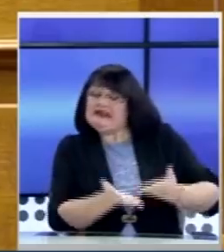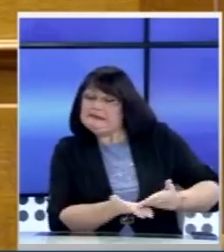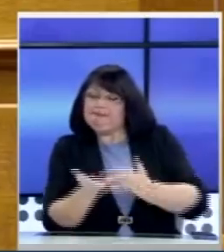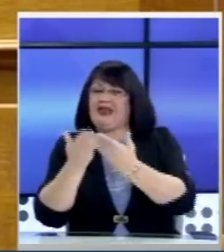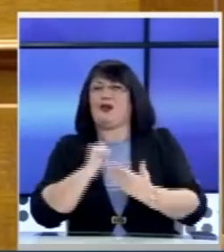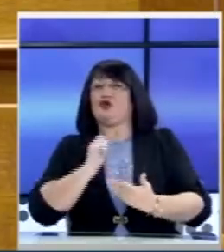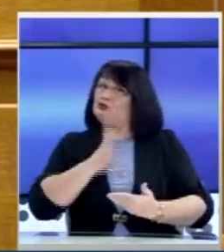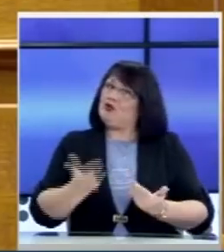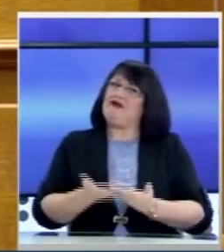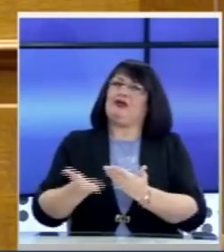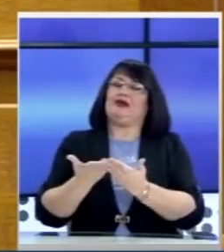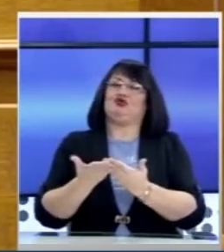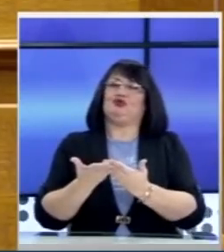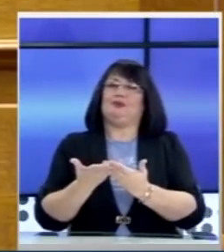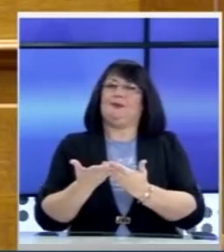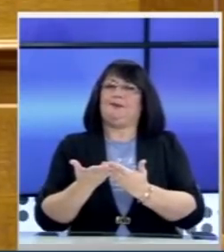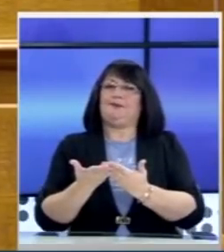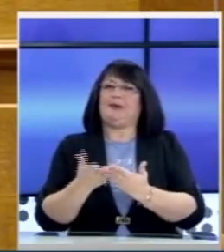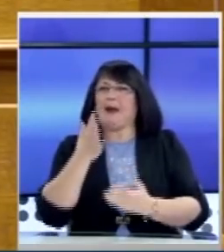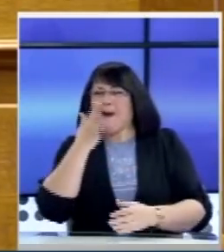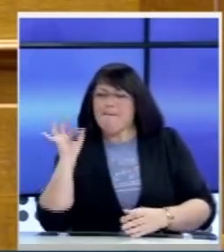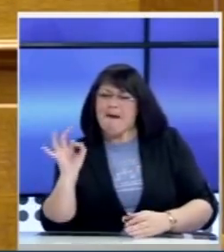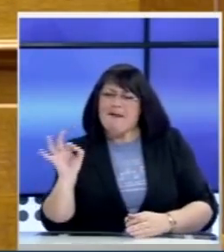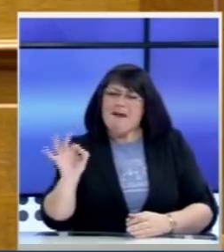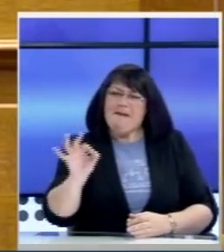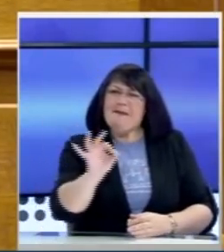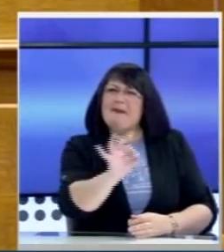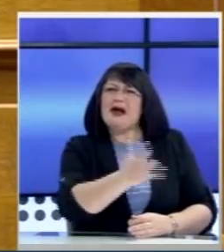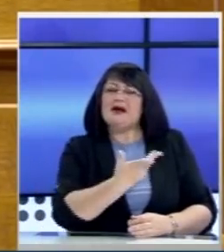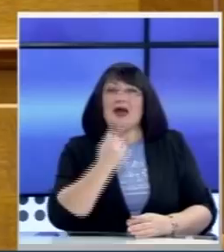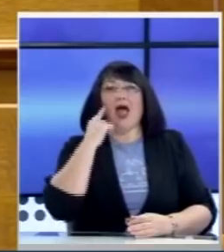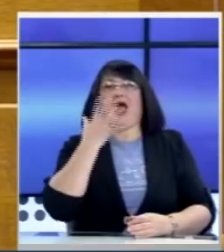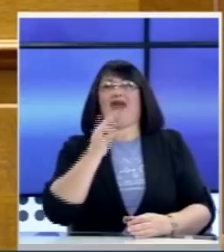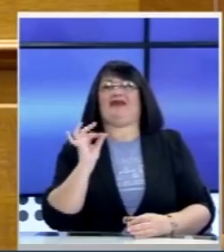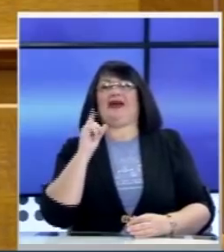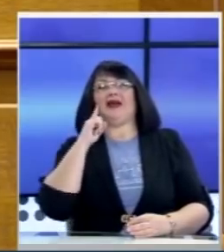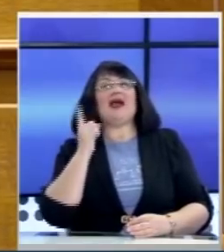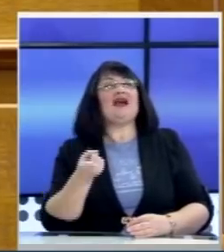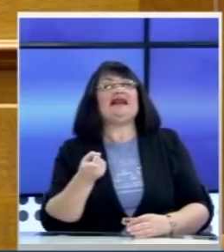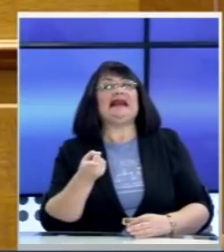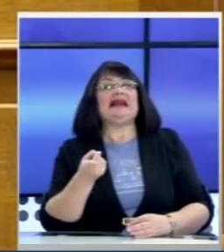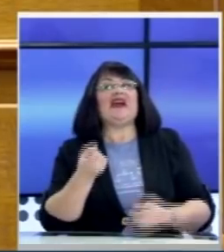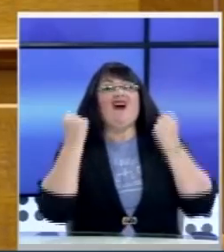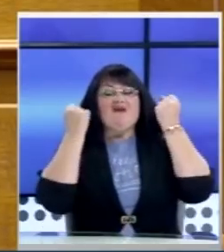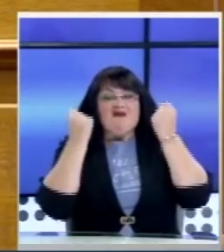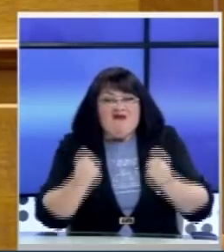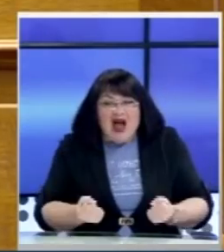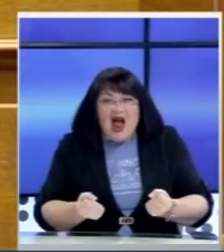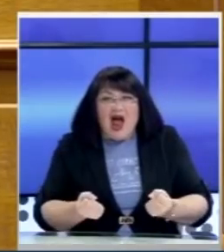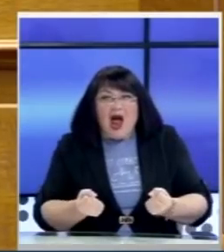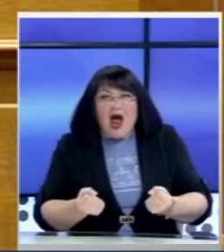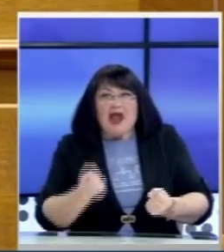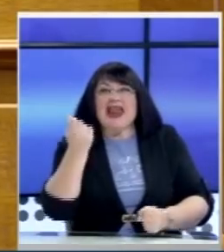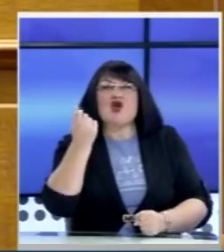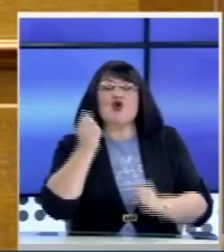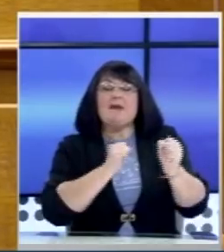Για όλους εσάς, η πανδημία αποτελεί κυρίως τη μεγάλη ευκαιρία για να φορτώσετε τα βάρη της νέας